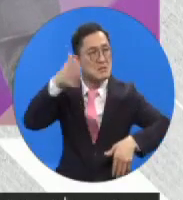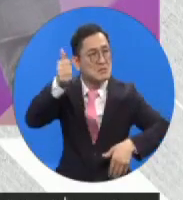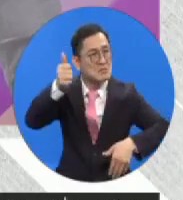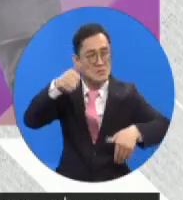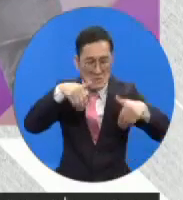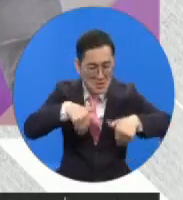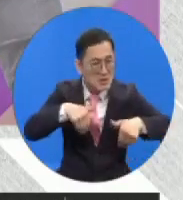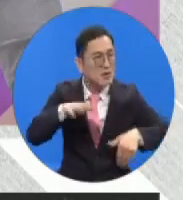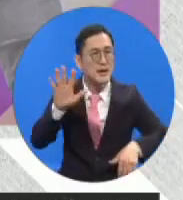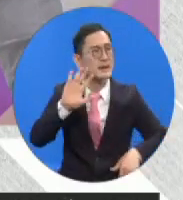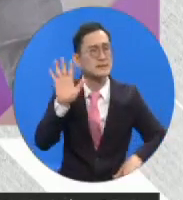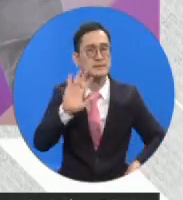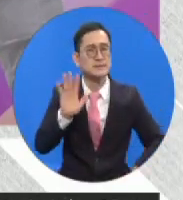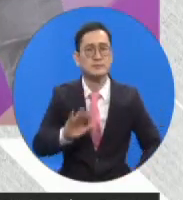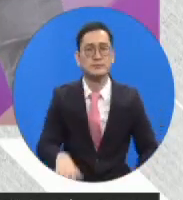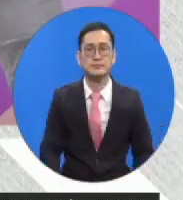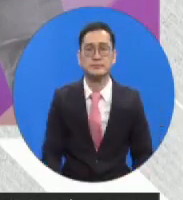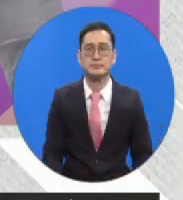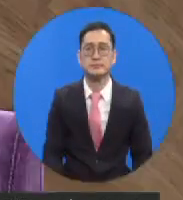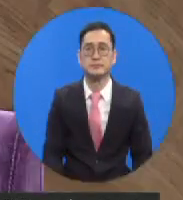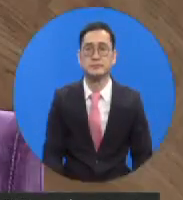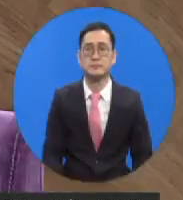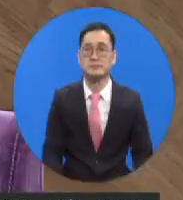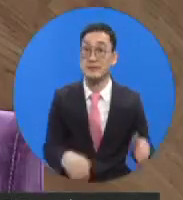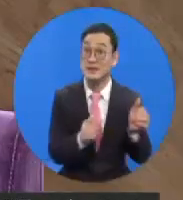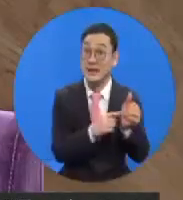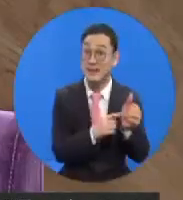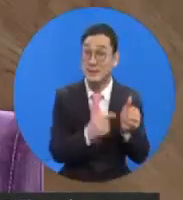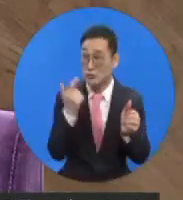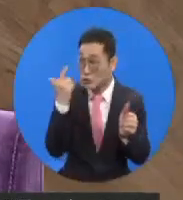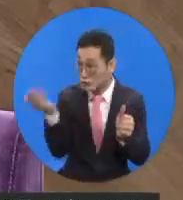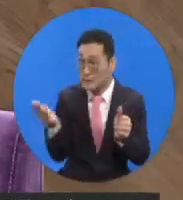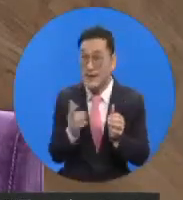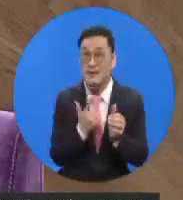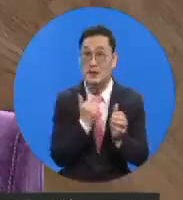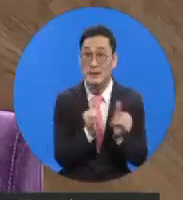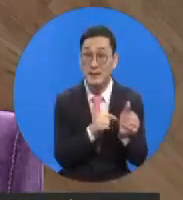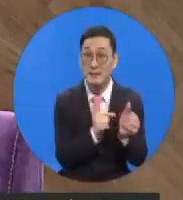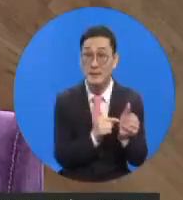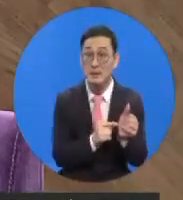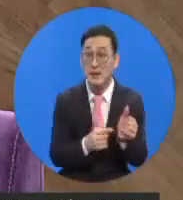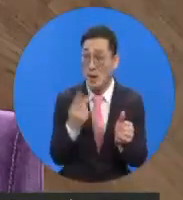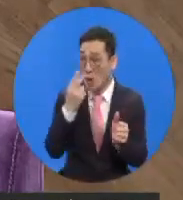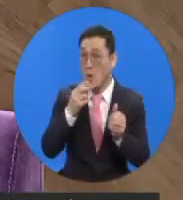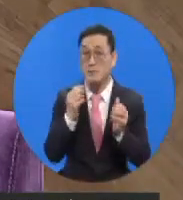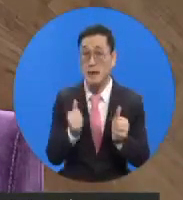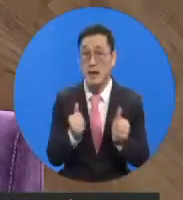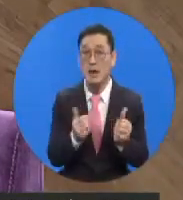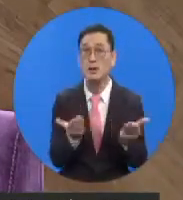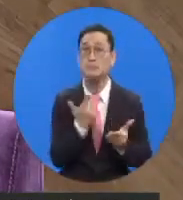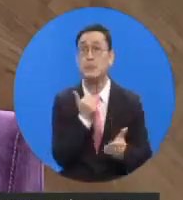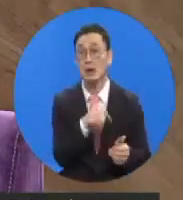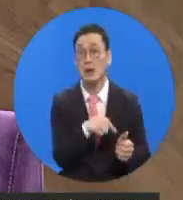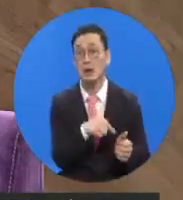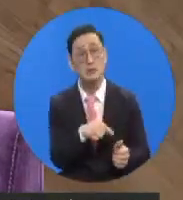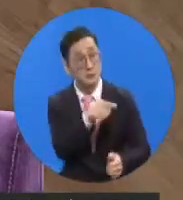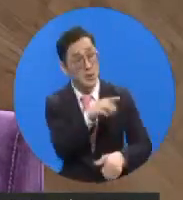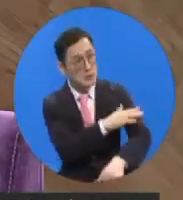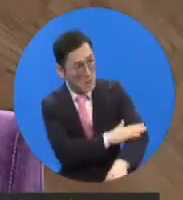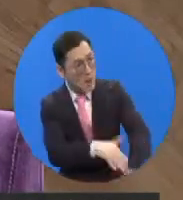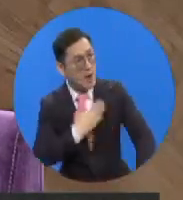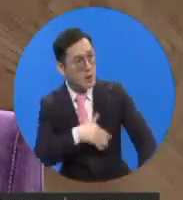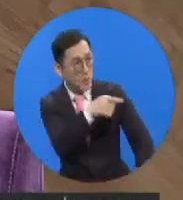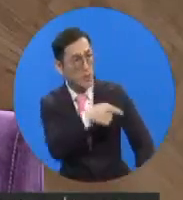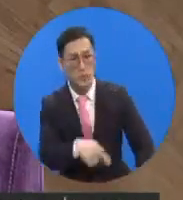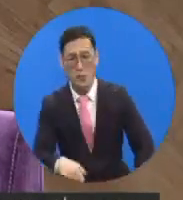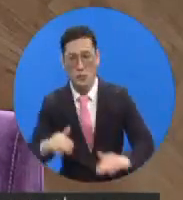게다가 이 질의를 했던 송기현 의원도 검사 출신이기 때문에 누구보다 잘하지 않겠느냐라고 얘기를 끄집어냈던 윤석열 총장이 26년 검사 생활